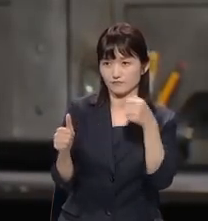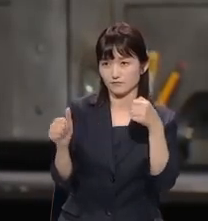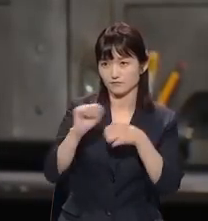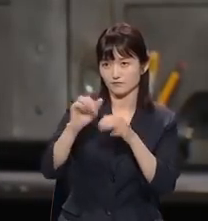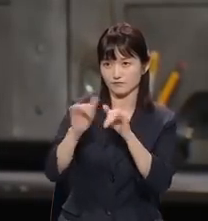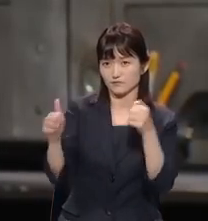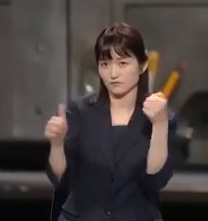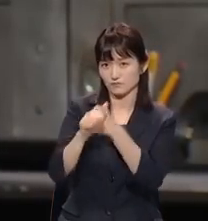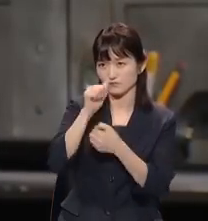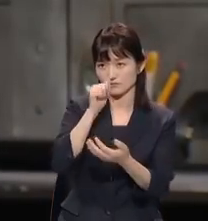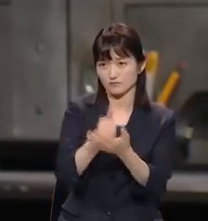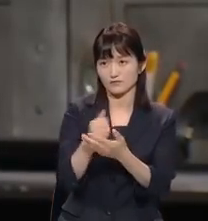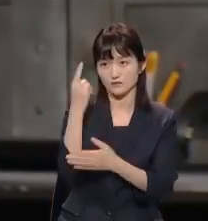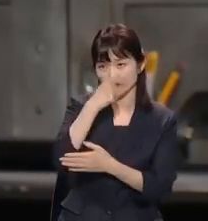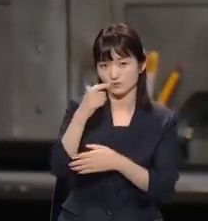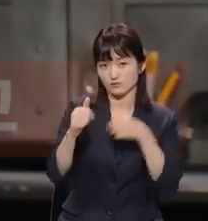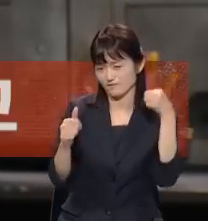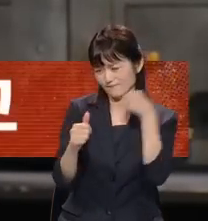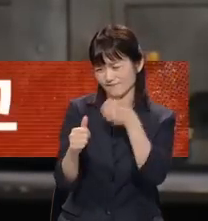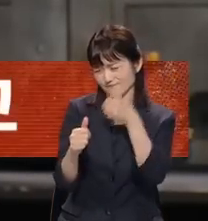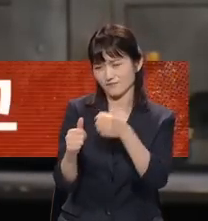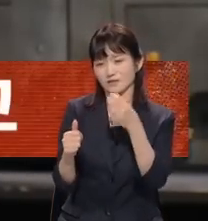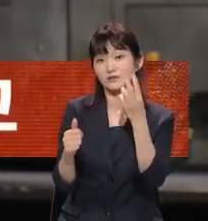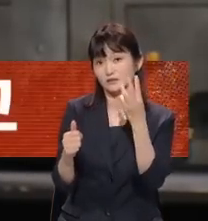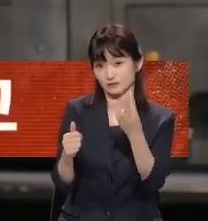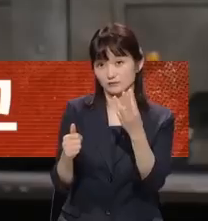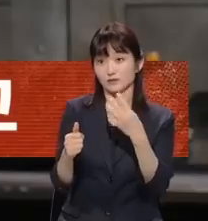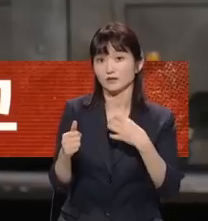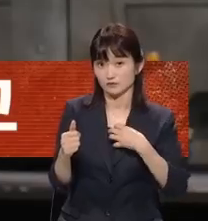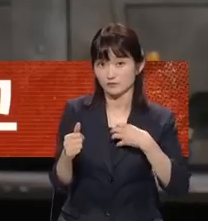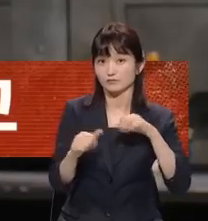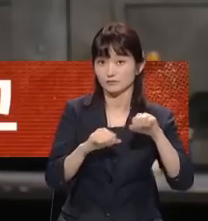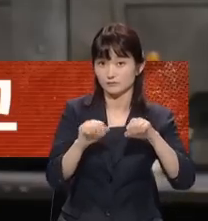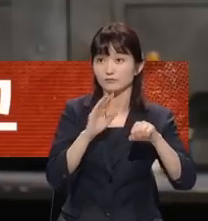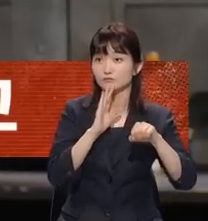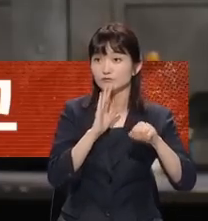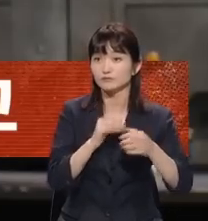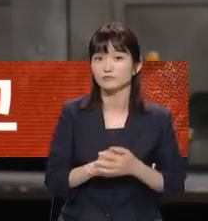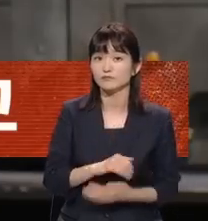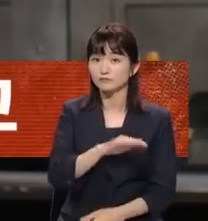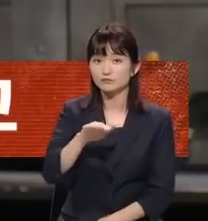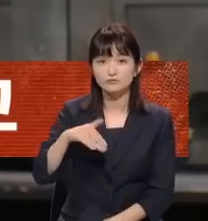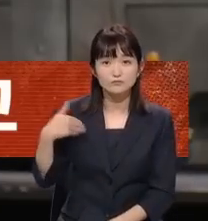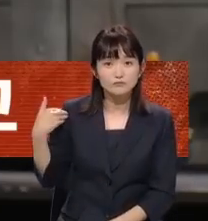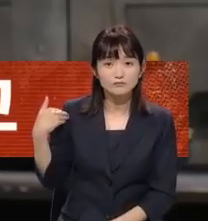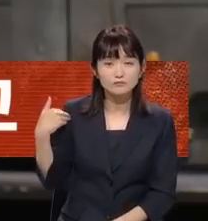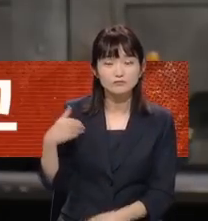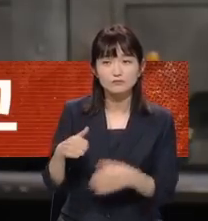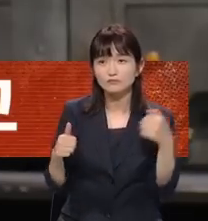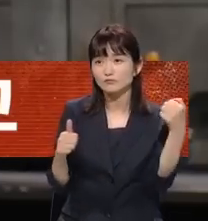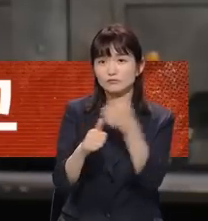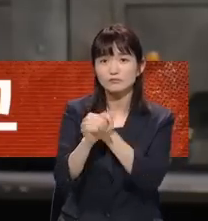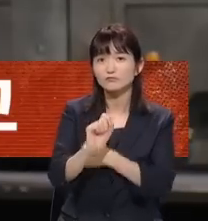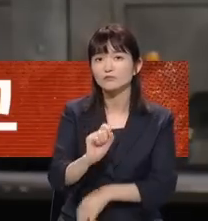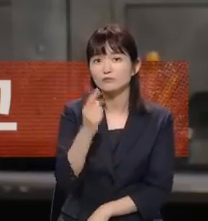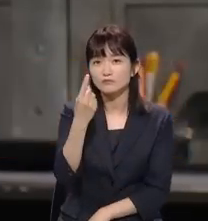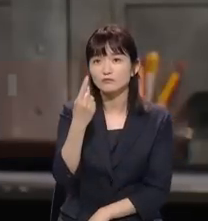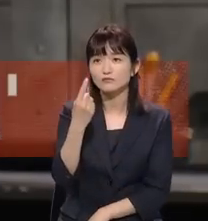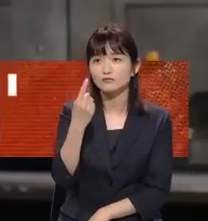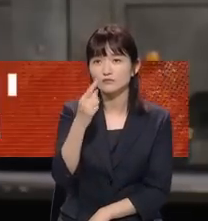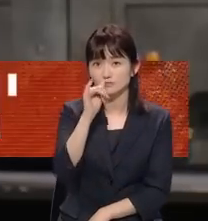그 얼굴을 세 번 때렸으니까 굉장히 위험한 행동은 맞겠죠 하지만 저희가 모르지만 그 폭행의 원인이